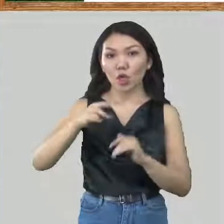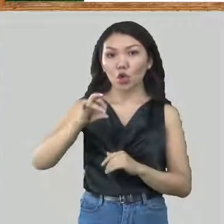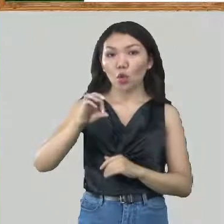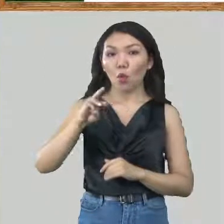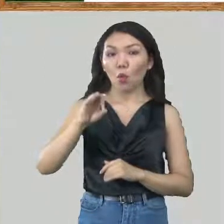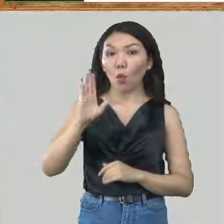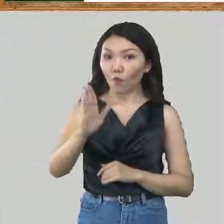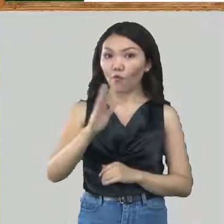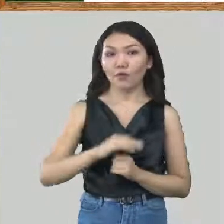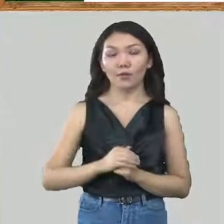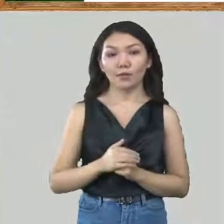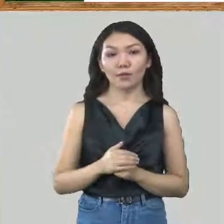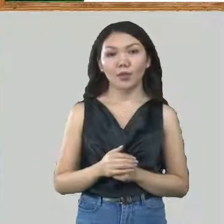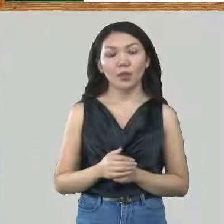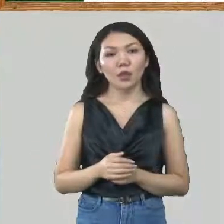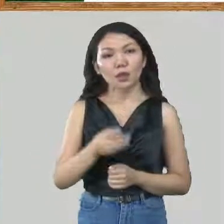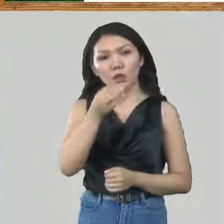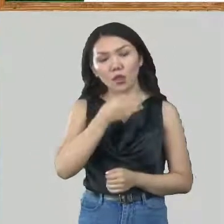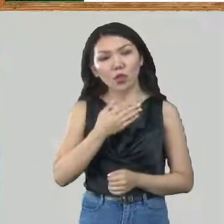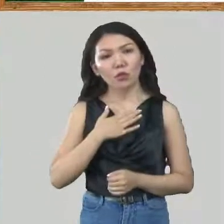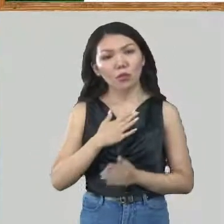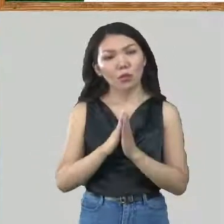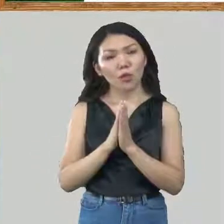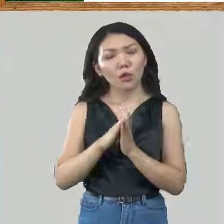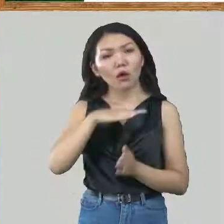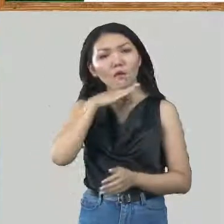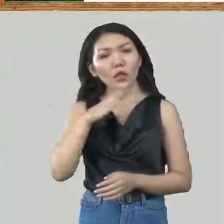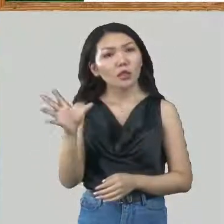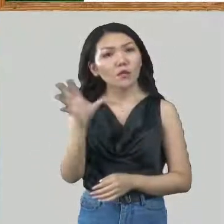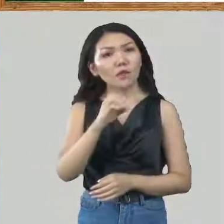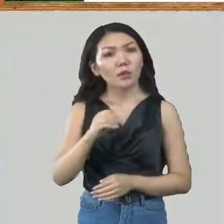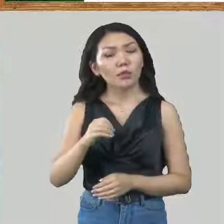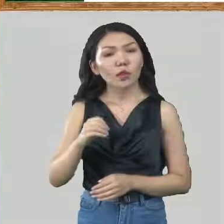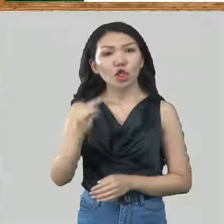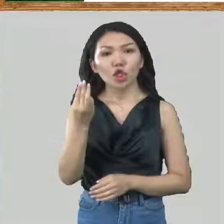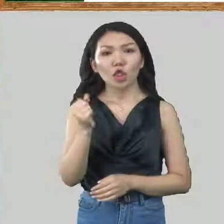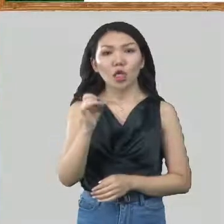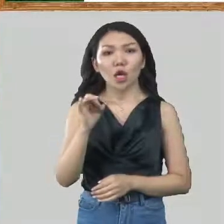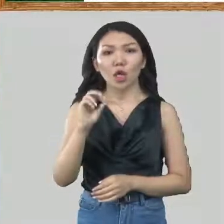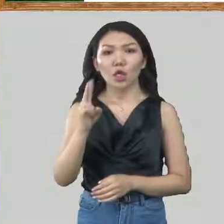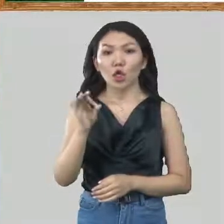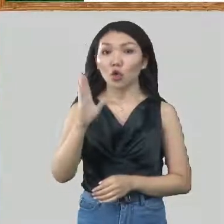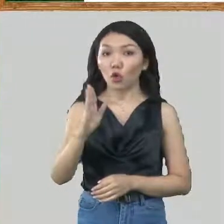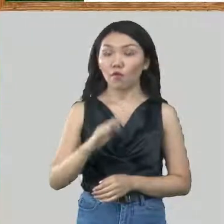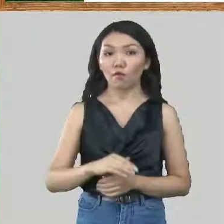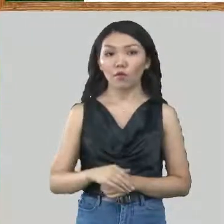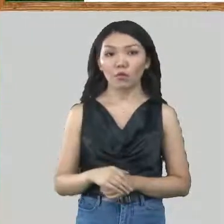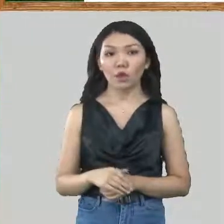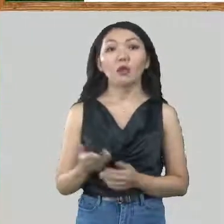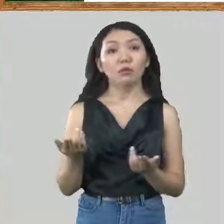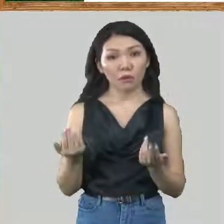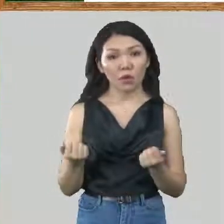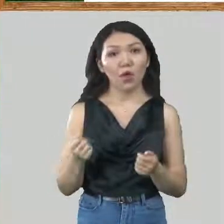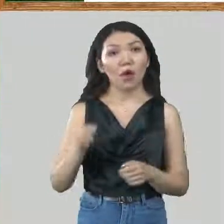Скажите мне, пожалуйста, хватит ли шариков всем гномам? Да,